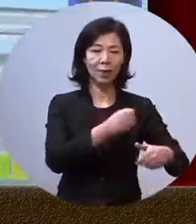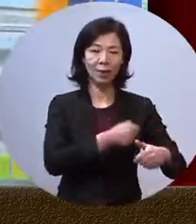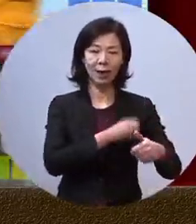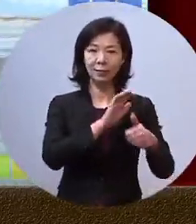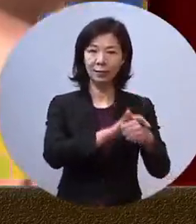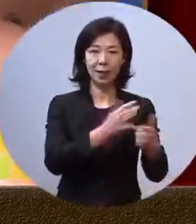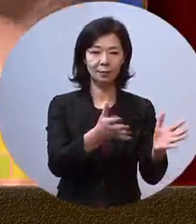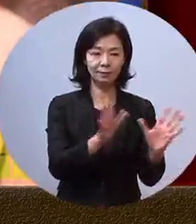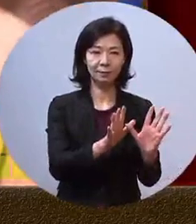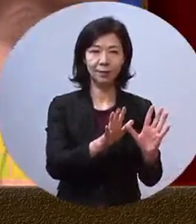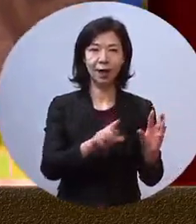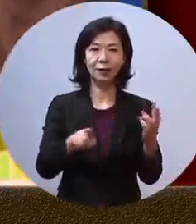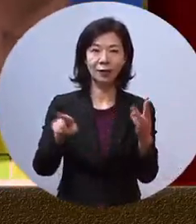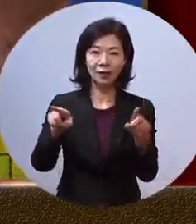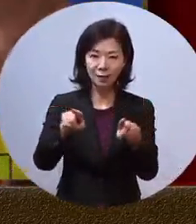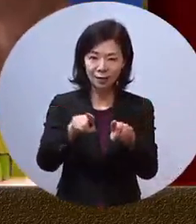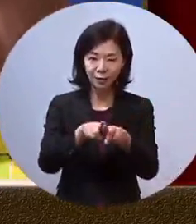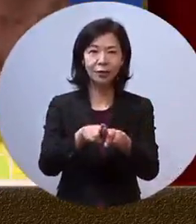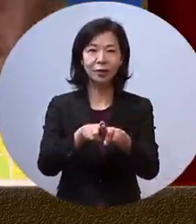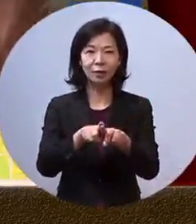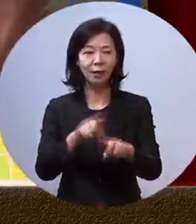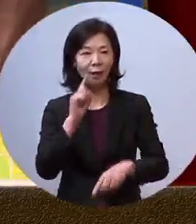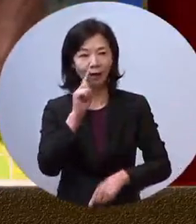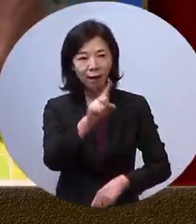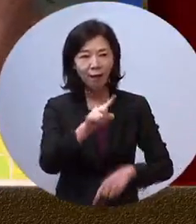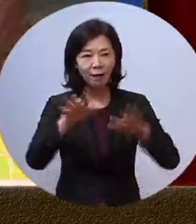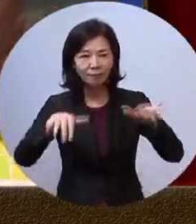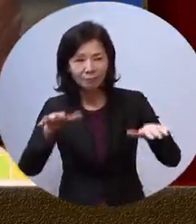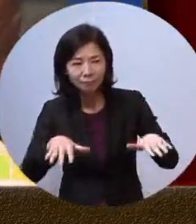どが合同で海難救助デモンストレーション。